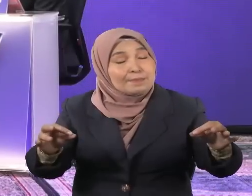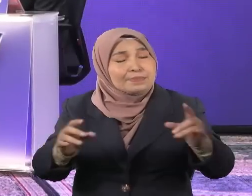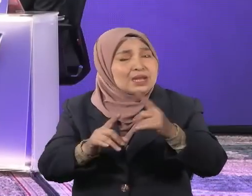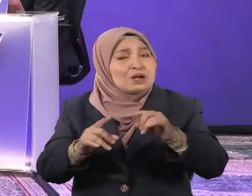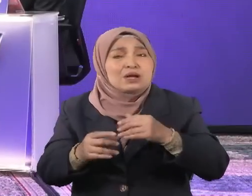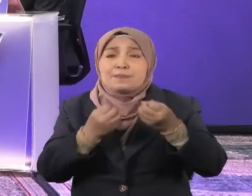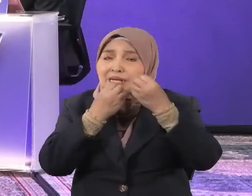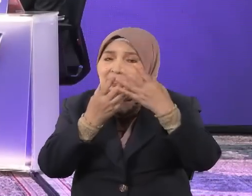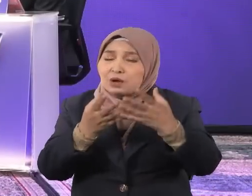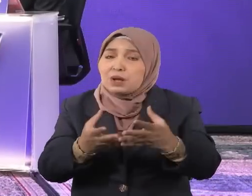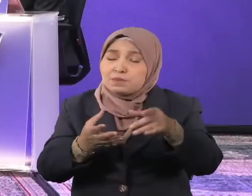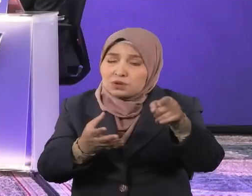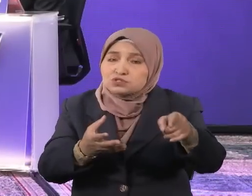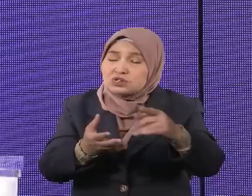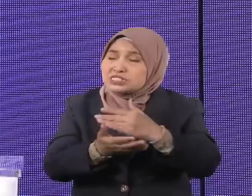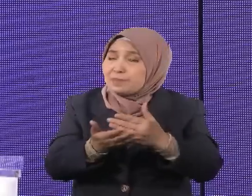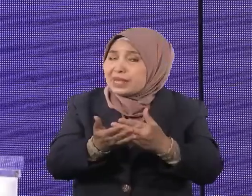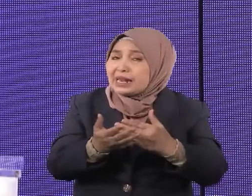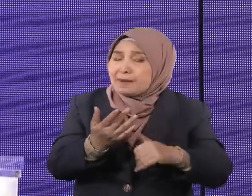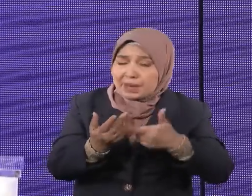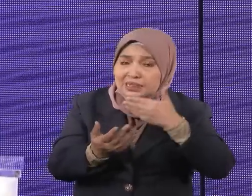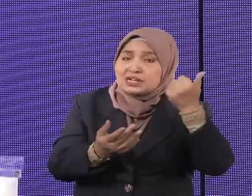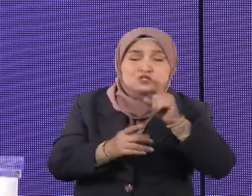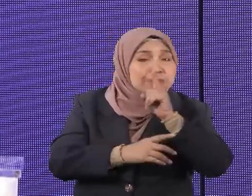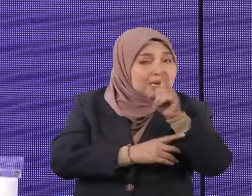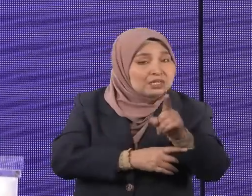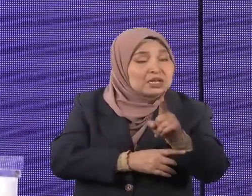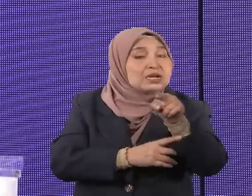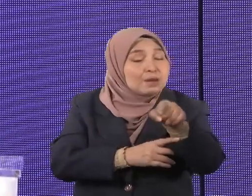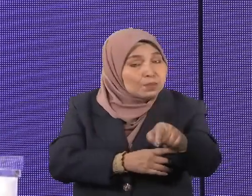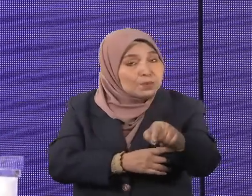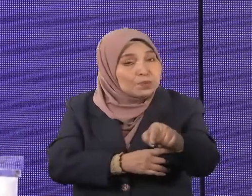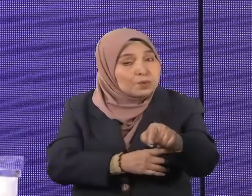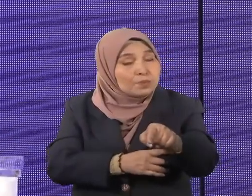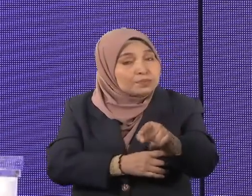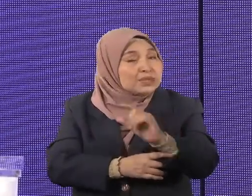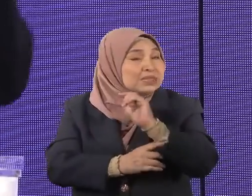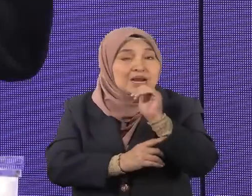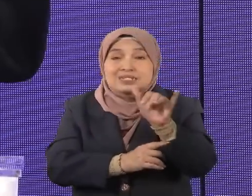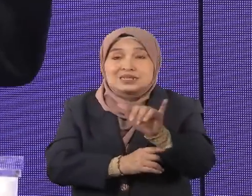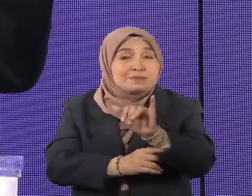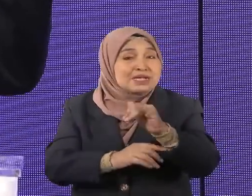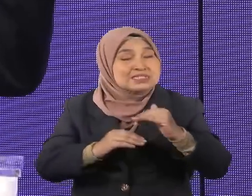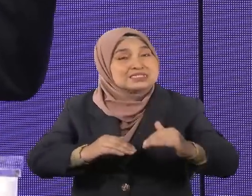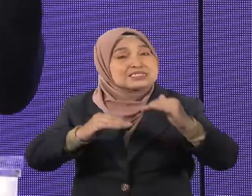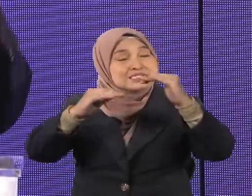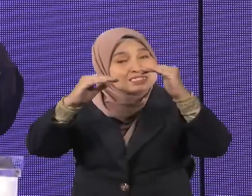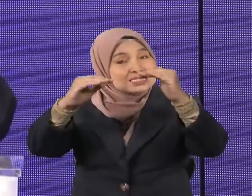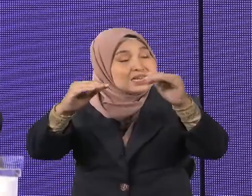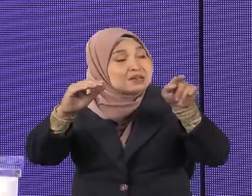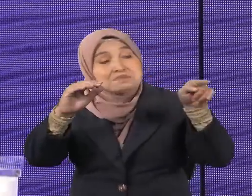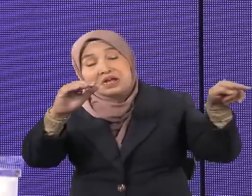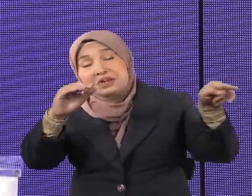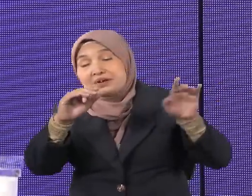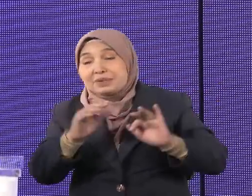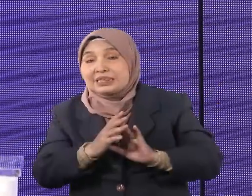akan khabarkan pada kamu sesuatu yang lebih baik kerana sebenarnya kamu ini tak seperti standard yang sana itu. Kan,